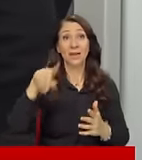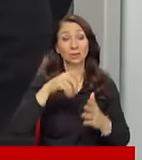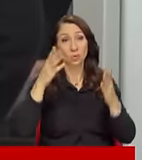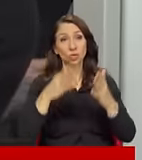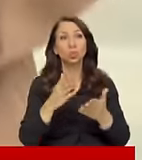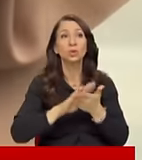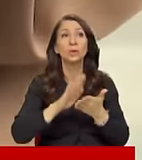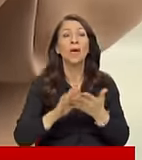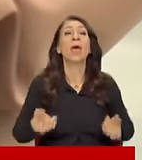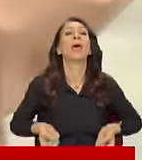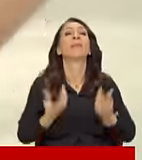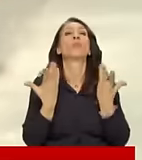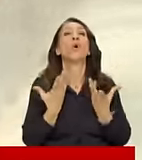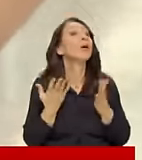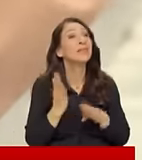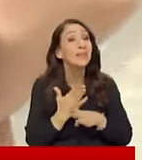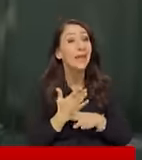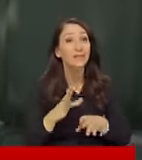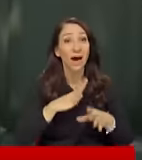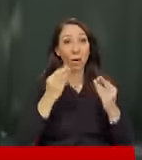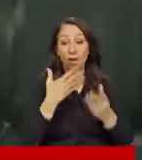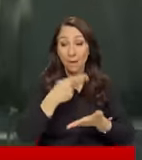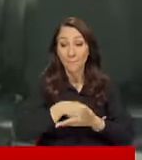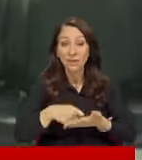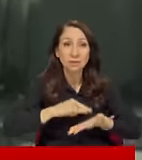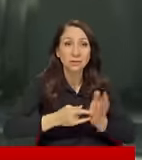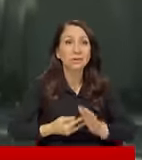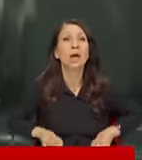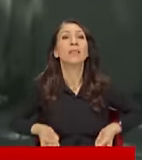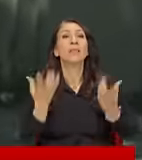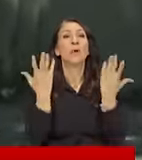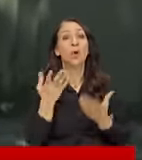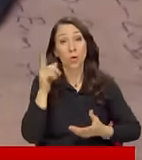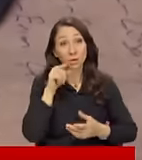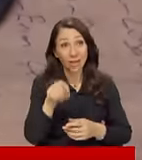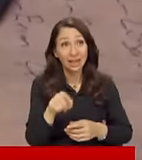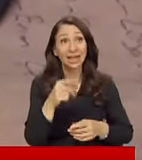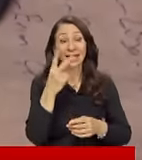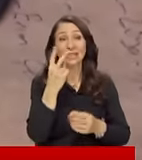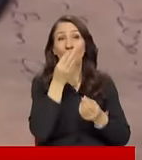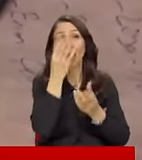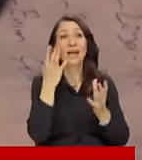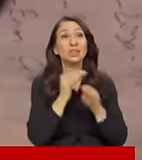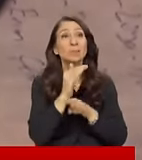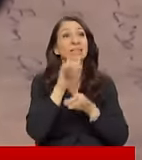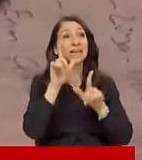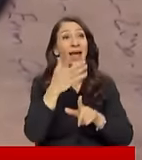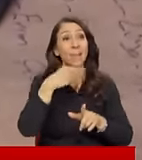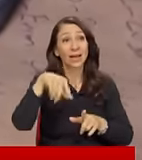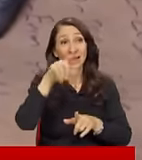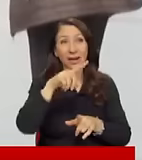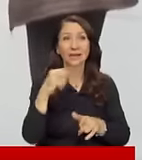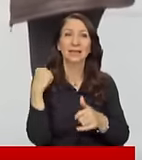durumunu iyileştirmeye yetmiyor. Çünkü mevcut emekli maaşlarıyla geçinmek zor. Bu nedenle ikinci baharını yaşaması gereken